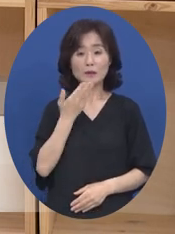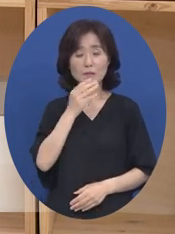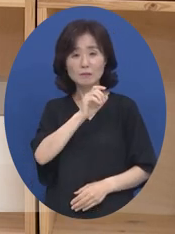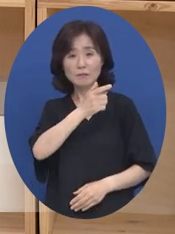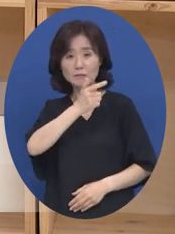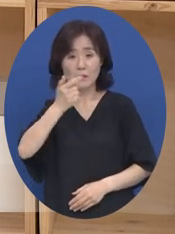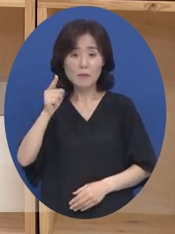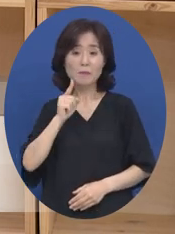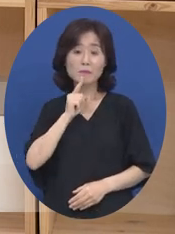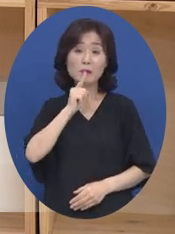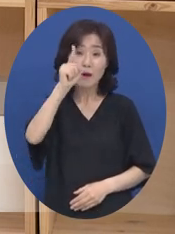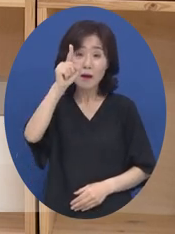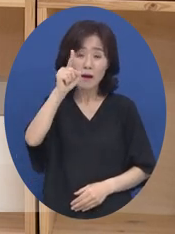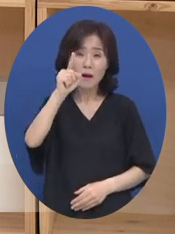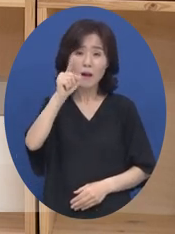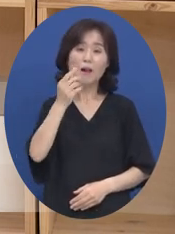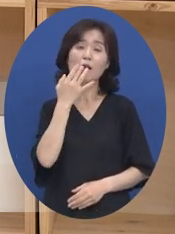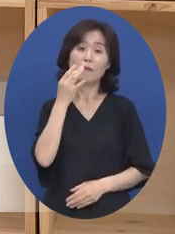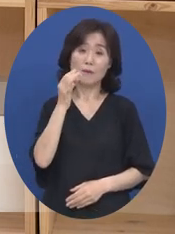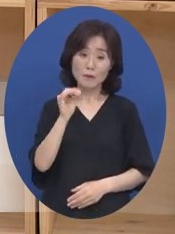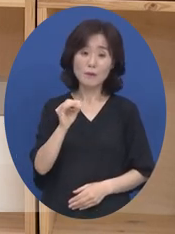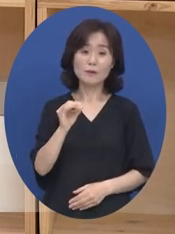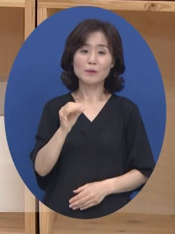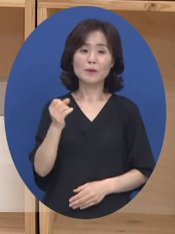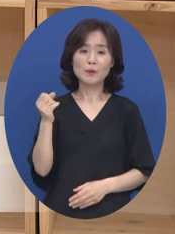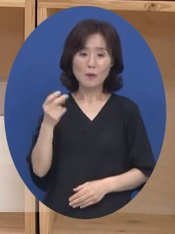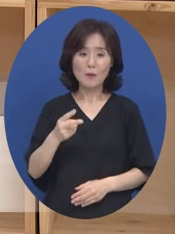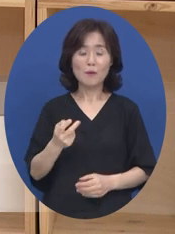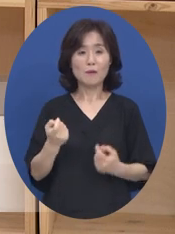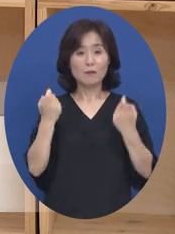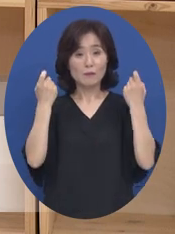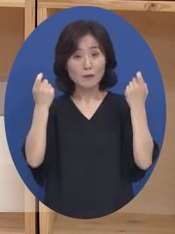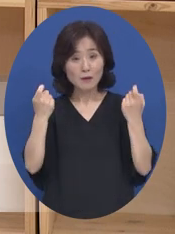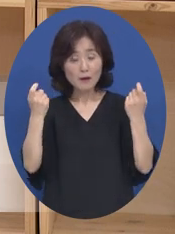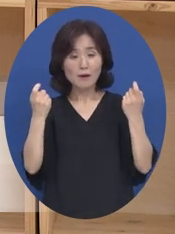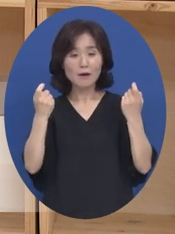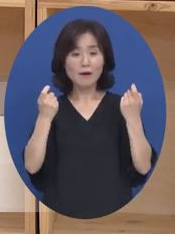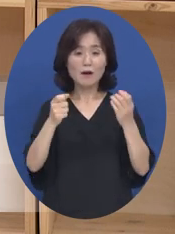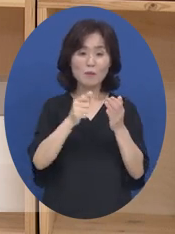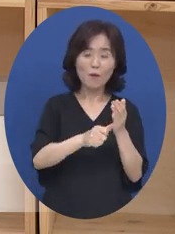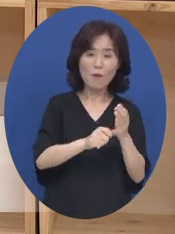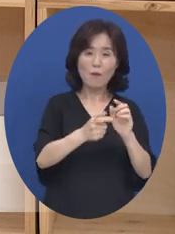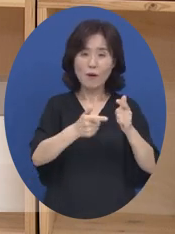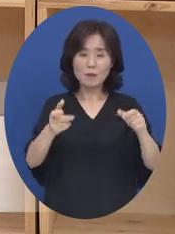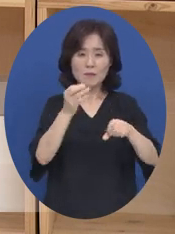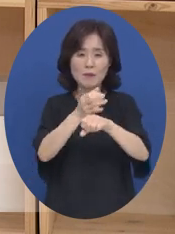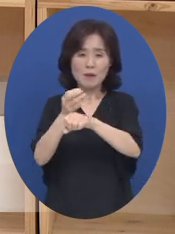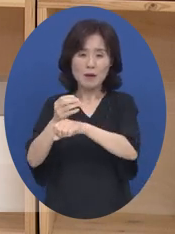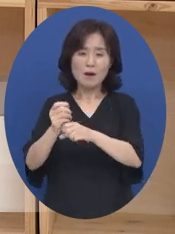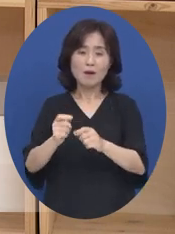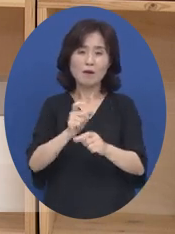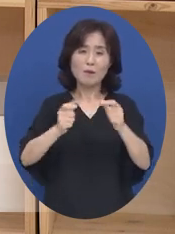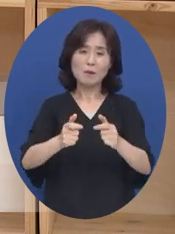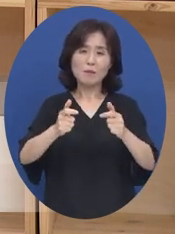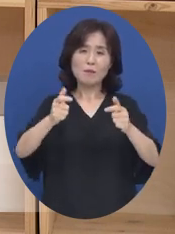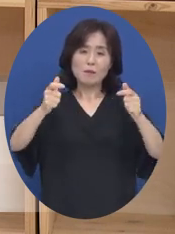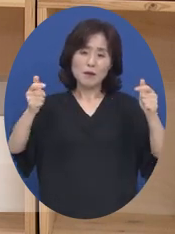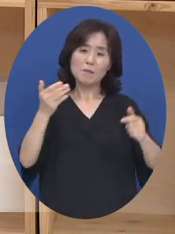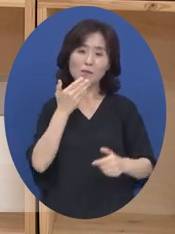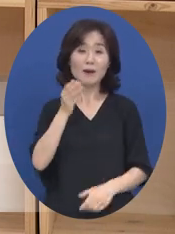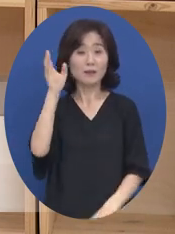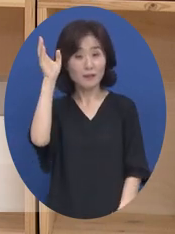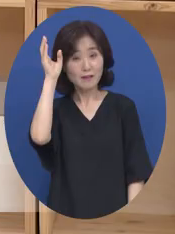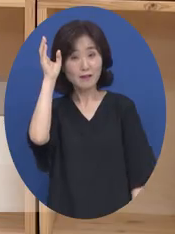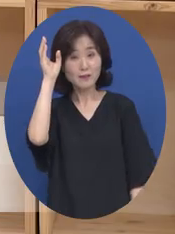길게 봐서 꼭 음식 배달이 아니라 음식과 관광, 그다음에 물품 구매 뭐